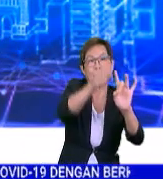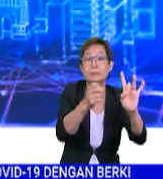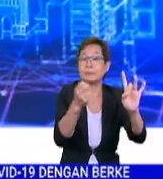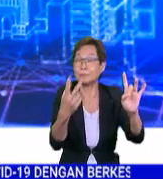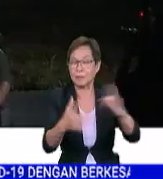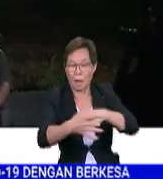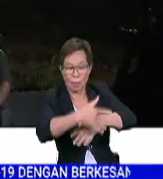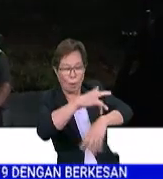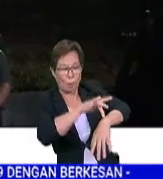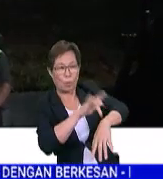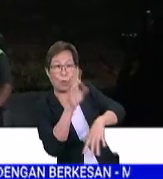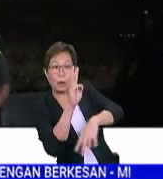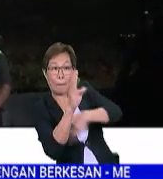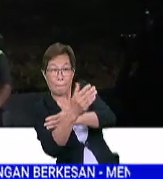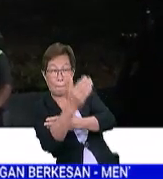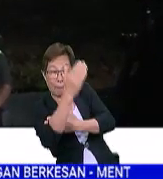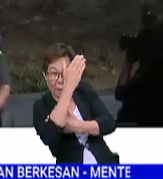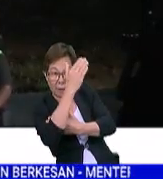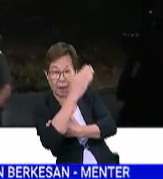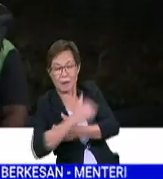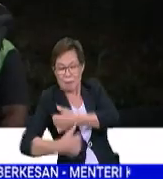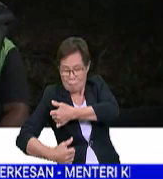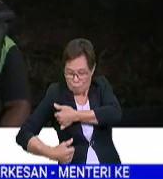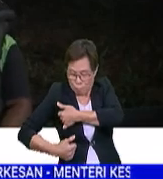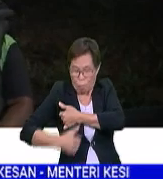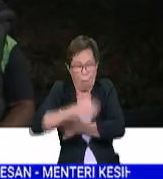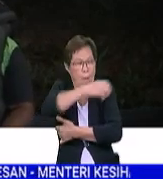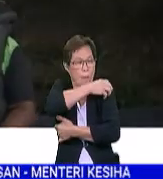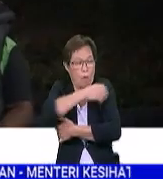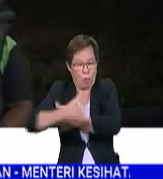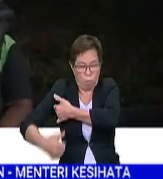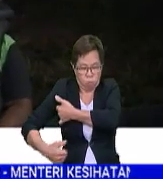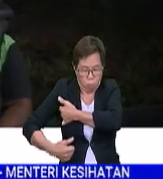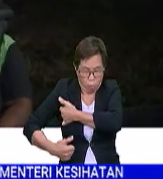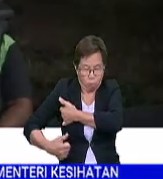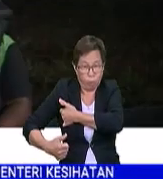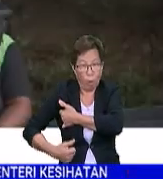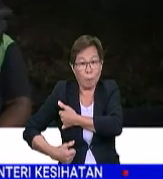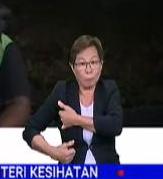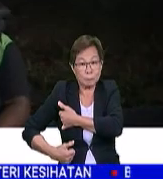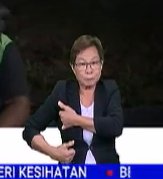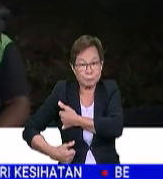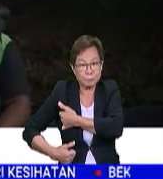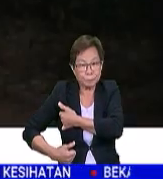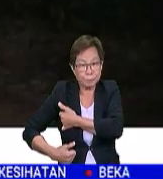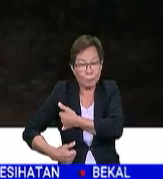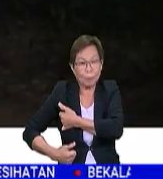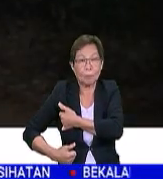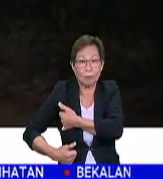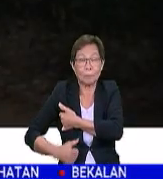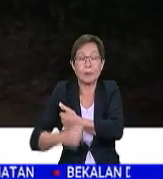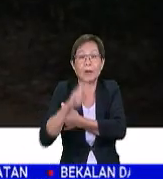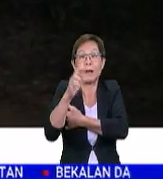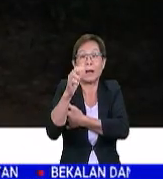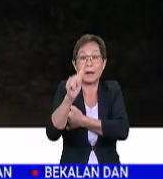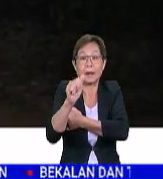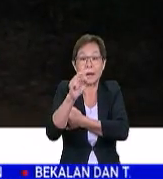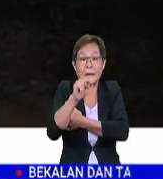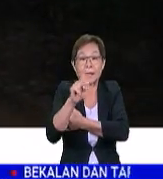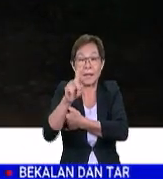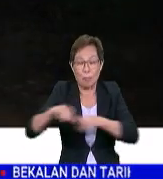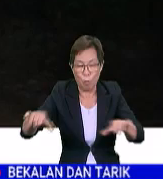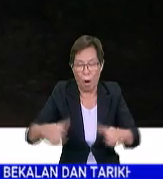Syawal pukul 06.00 lagi anggota dan pegawai dari batalin ke-15 rejimen Askar Melayu diraja Ari MD